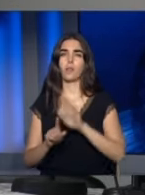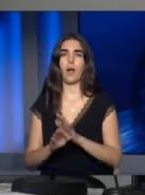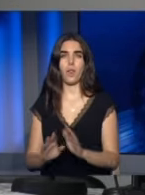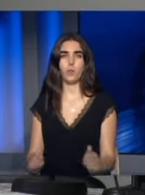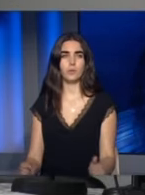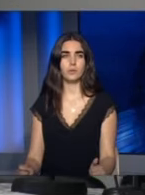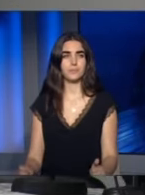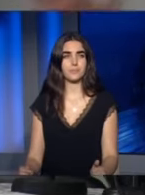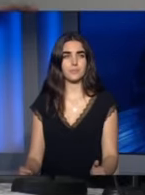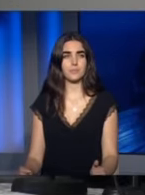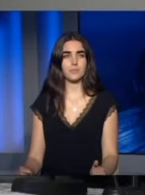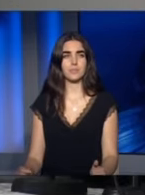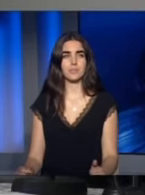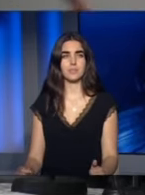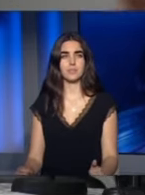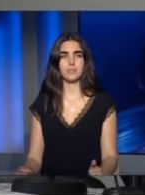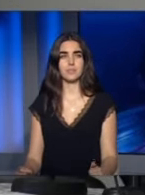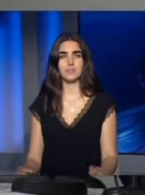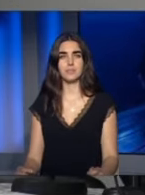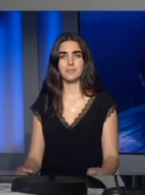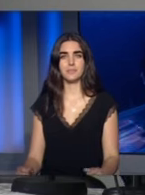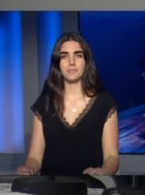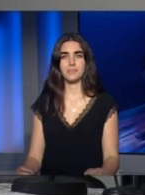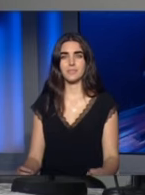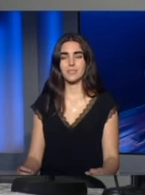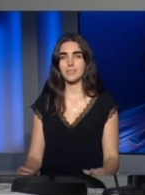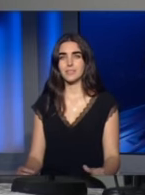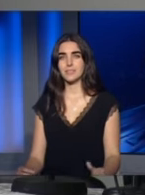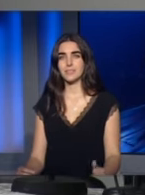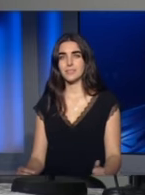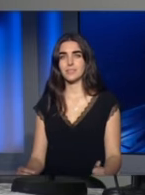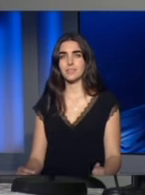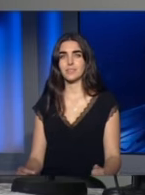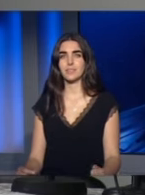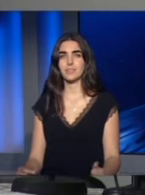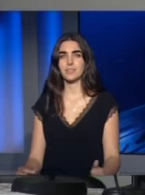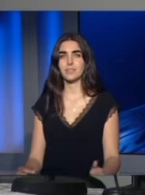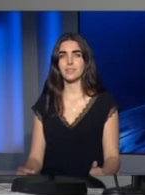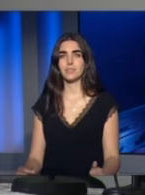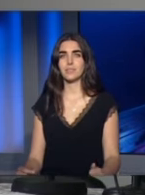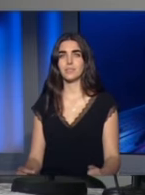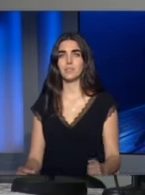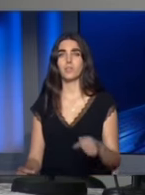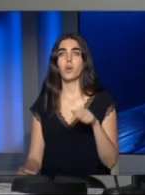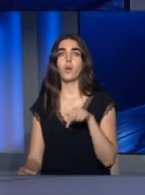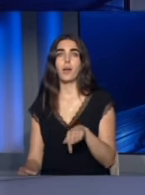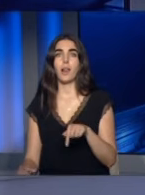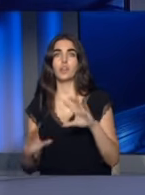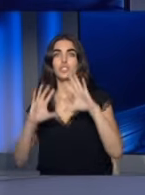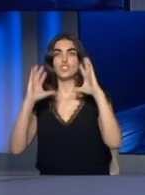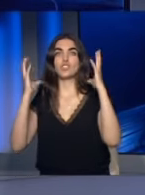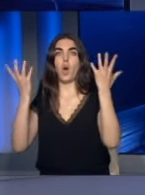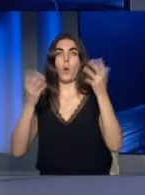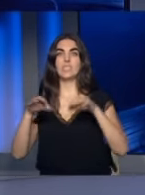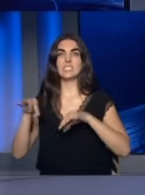واسلاميه كون في سقف السقف وضعه الله سبحانه وتعالى من